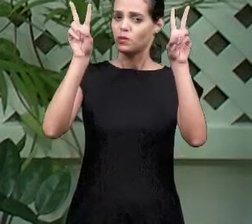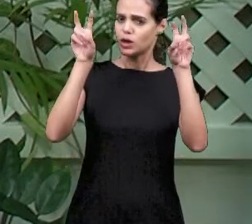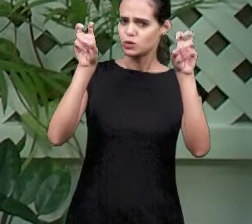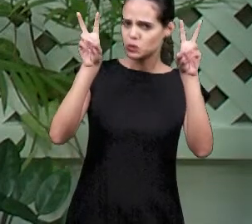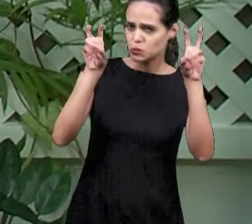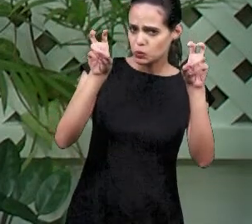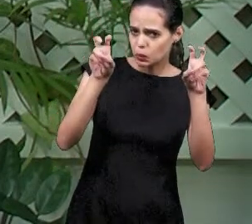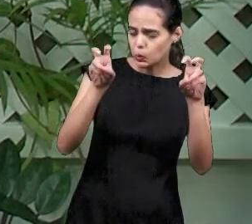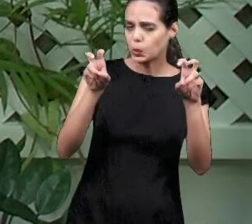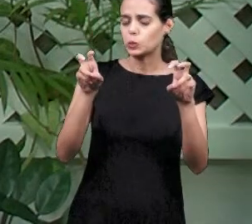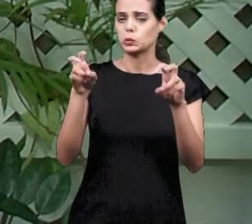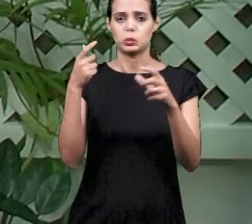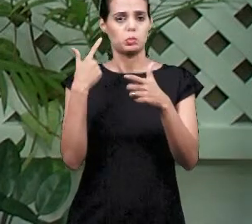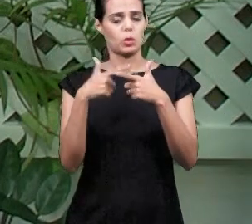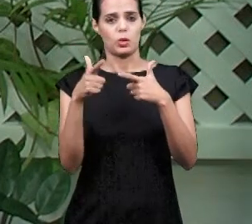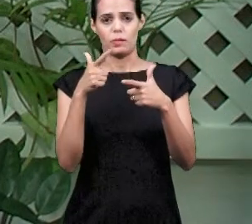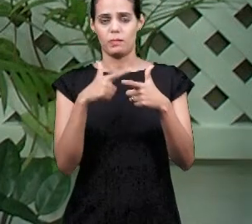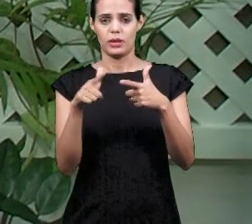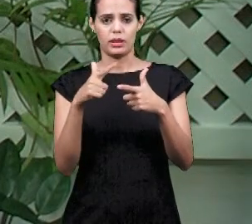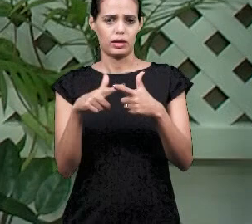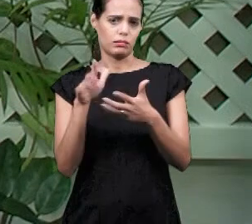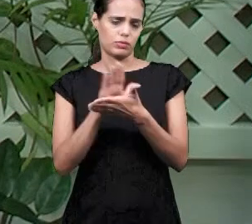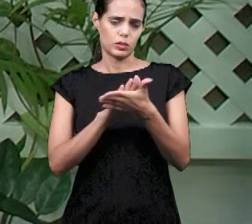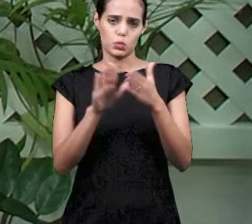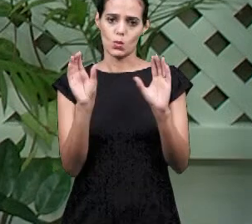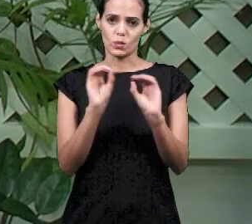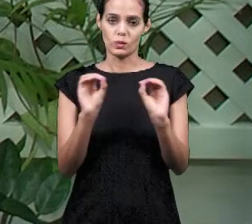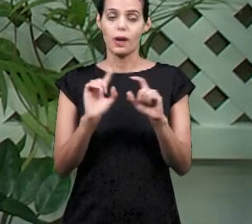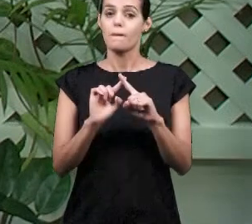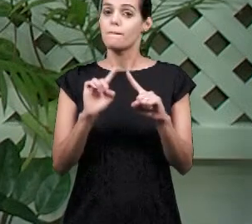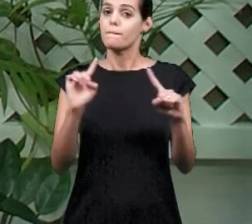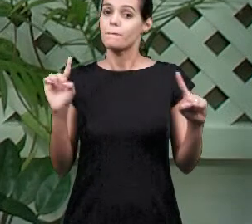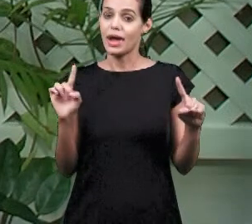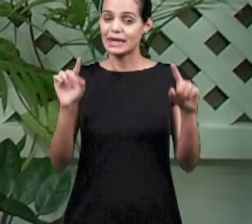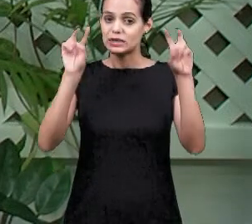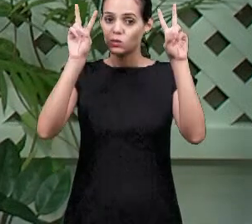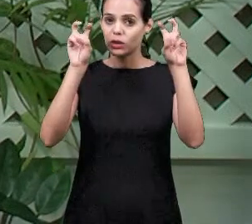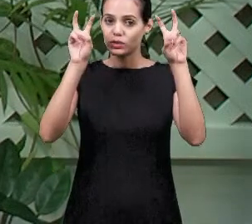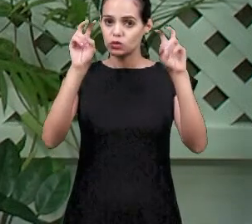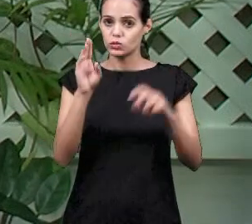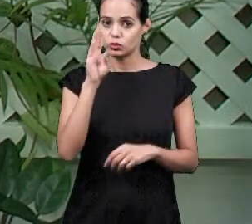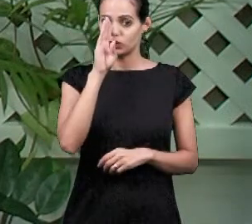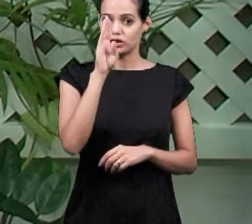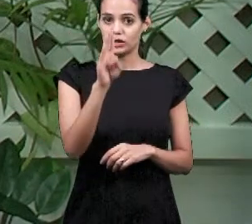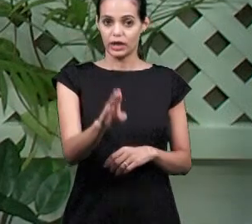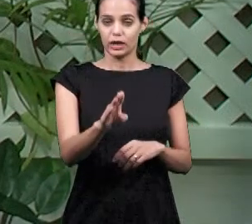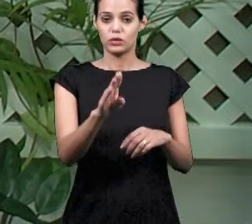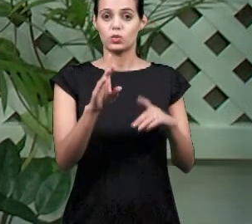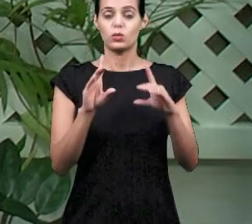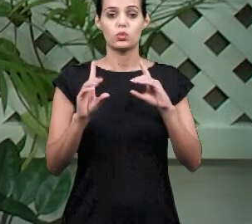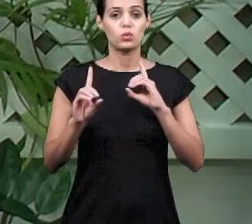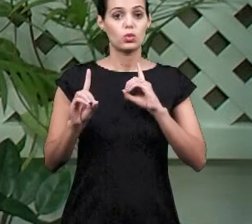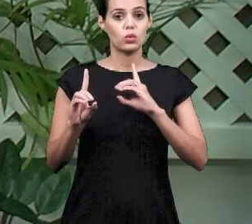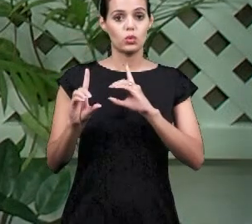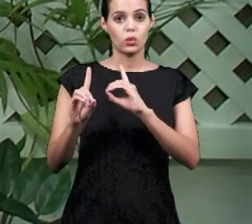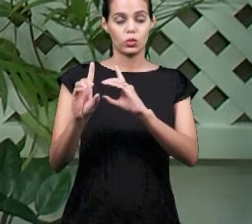difficulté. Maintenant, c'est lui qui n'étudie pas pour enseigner, pour aider.